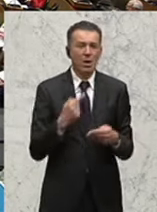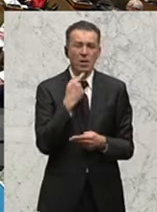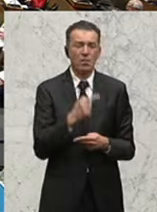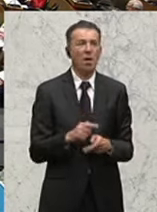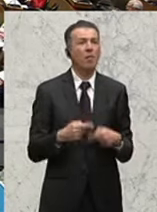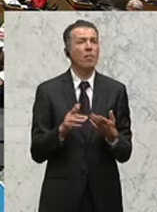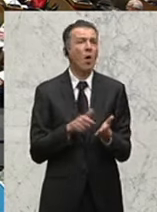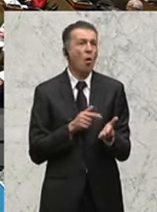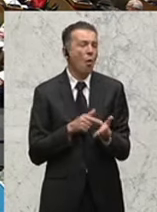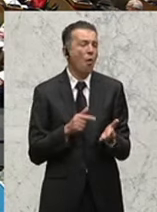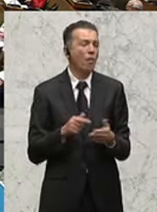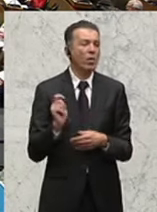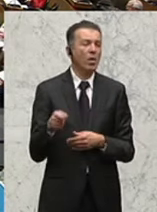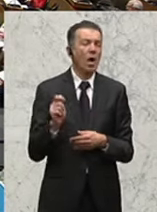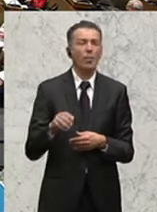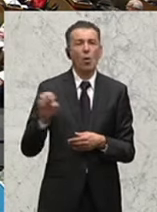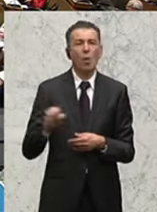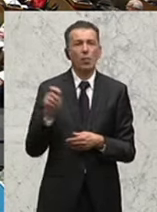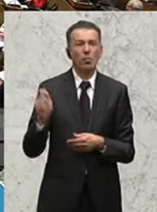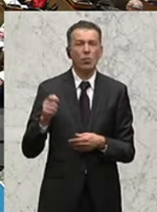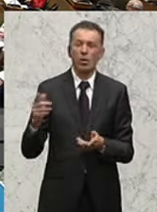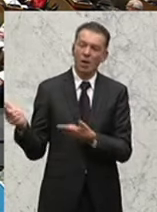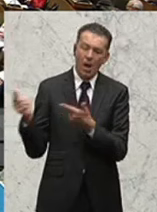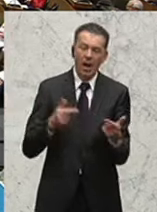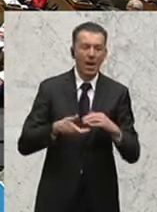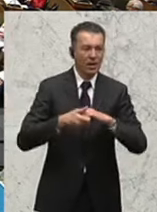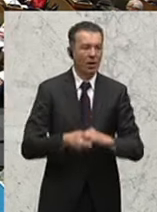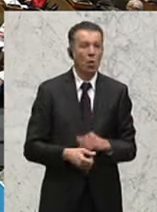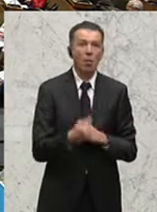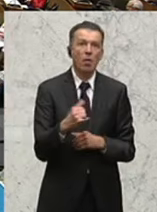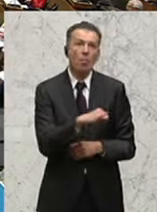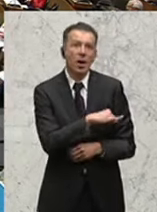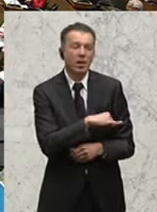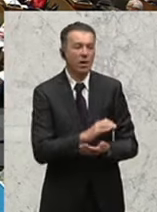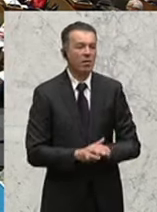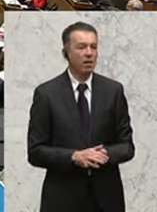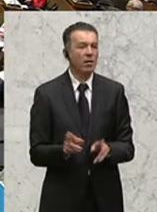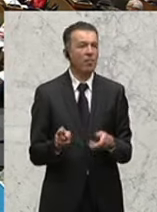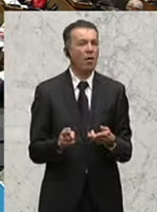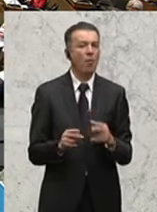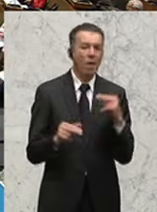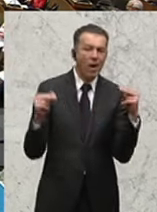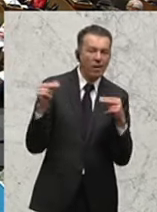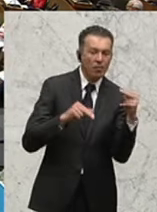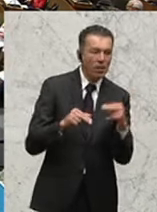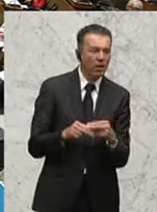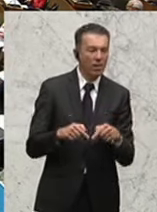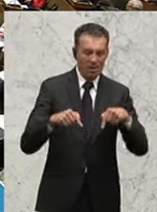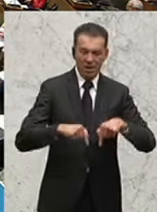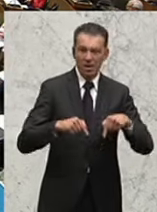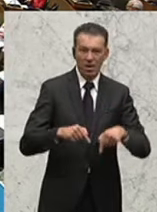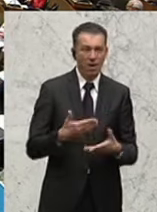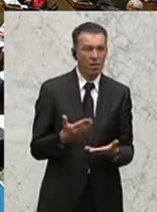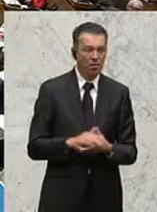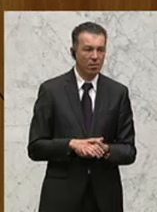wir haben relativ oft unsere Europaabgeordneten im Club auch da. Und das ist jetzt mal äußerst interessant, weil dort einfach Aspekte kommen, die von hier in dem